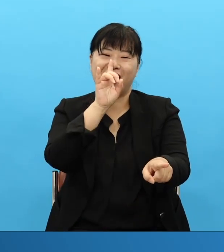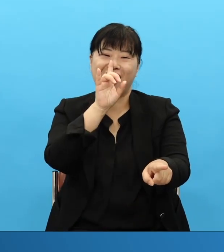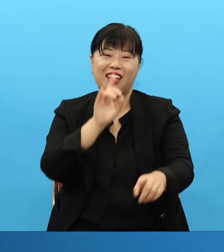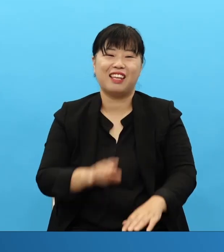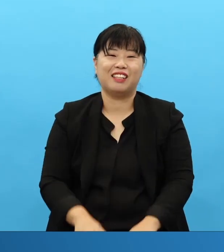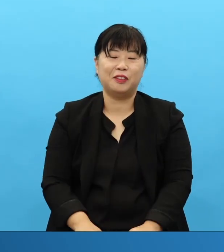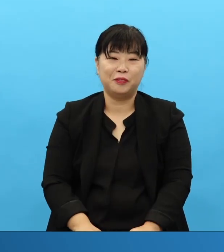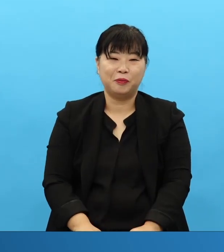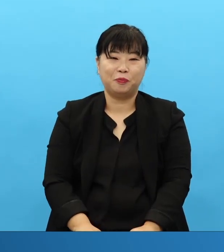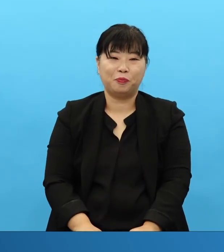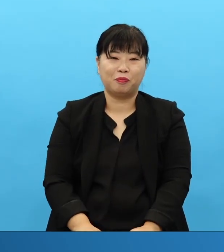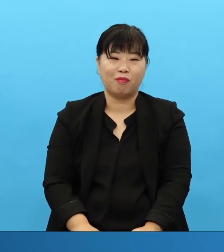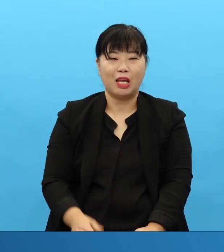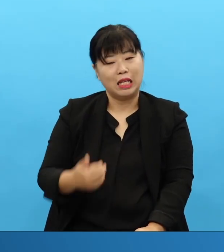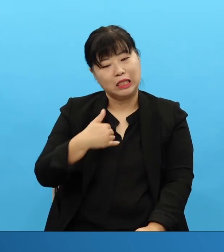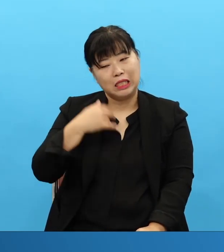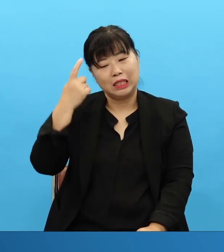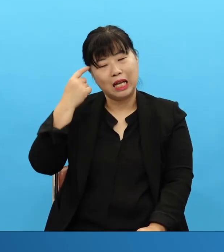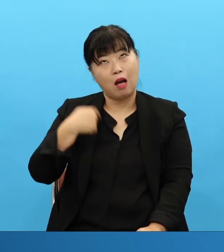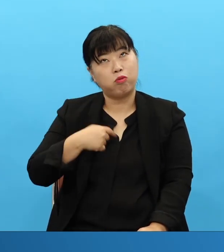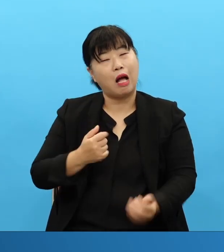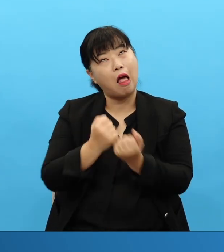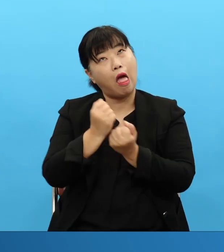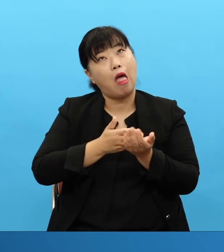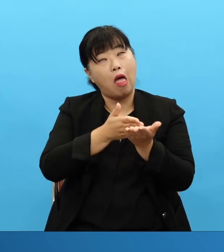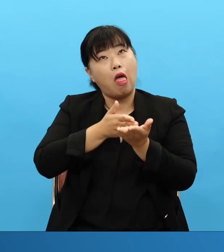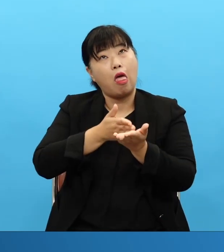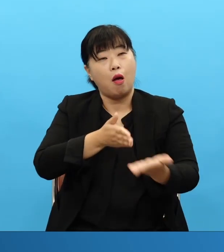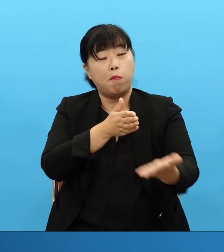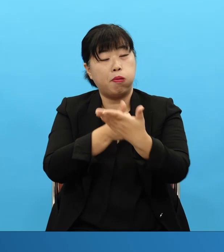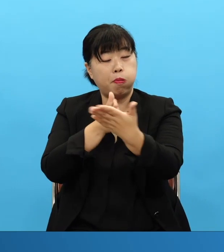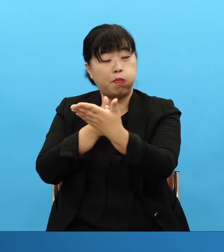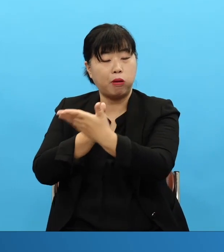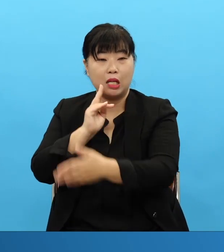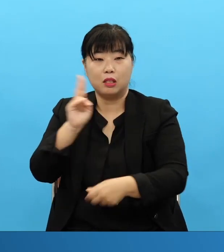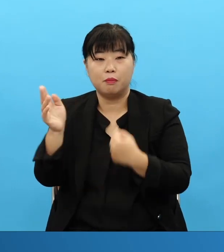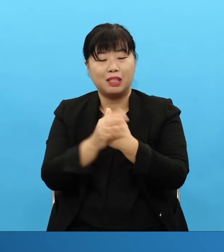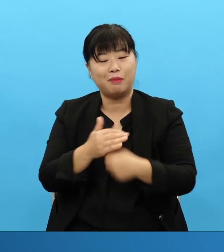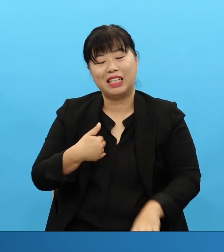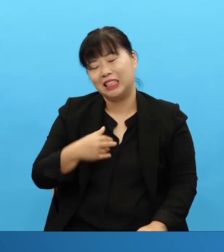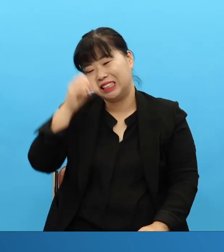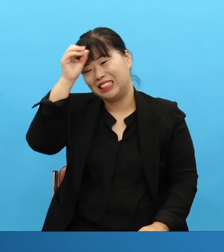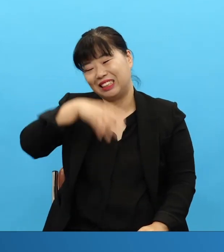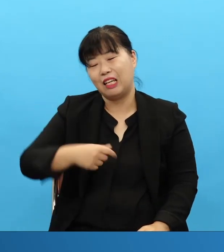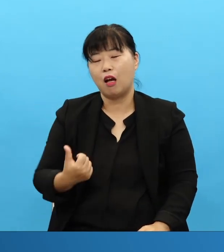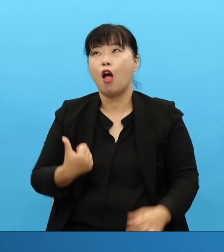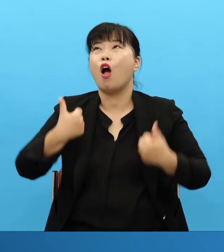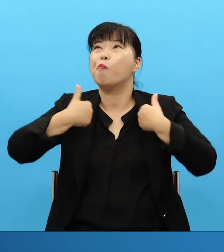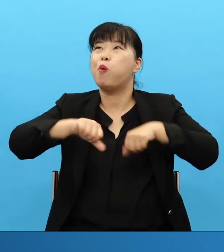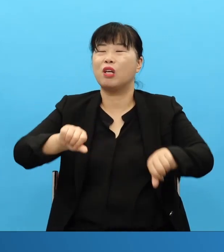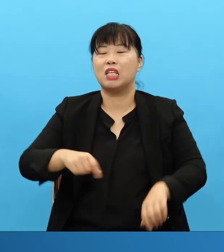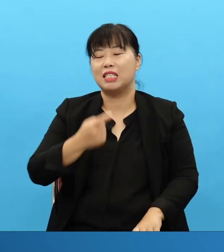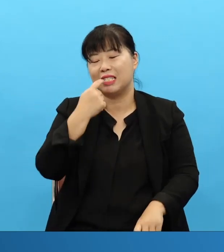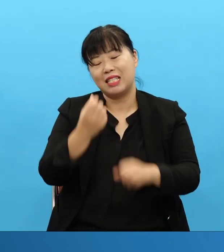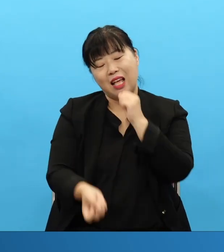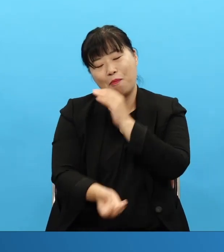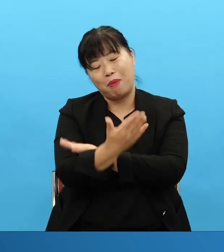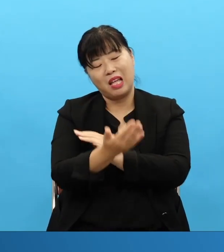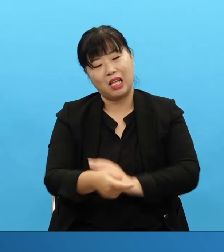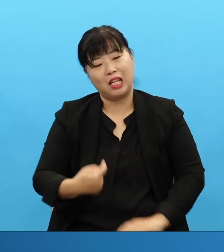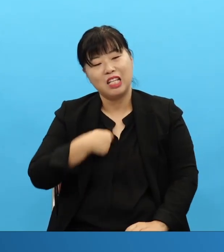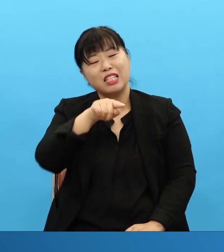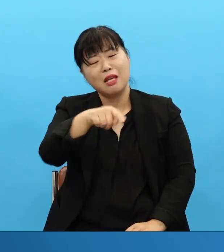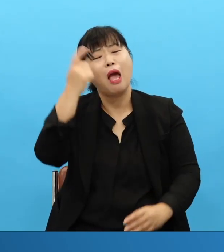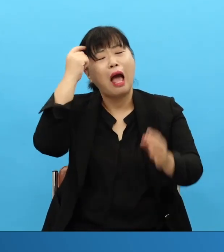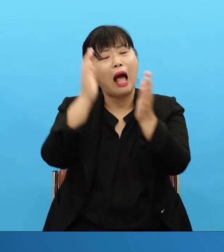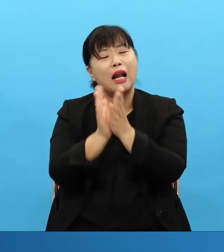게 어떻겠냐? And I think maybe it's better for me to just say that. 안 되면 그래 하려고요. But if it still doesn't work, that's what 네 I'm going to 멋대로 do. 깎아봐라. I said, you do whatever you want with my